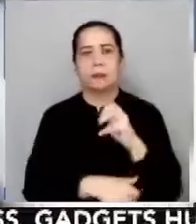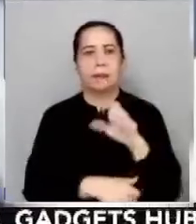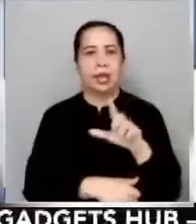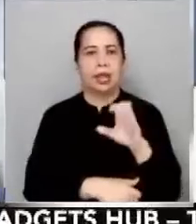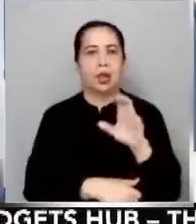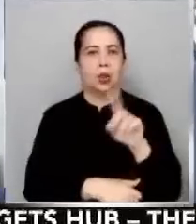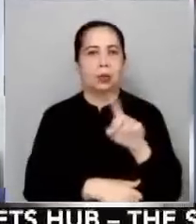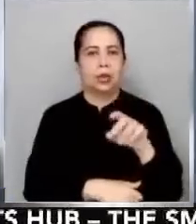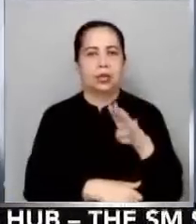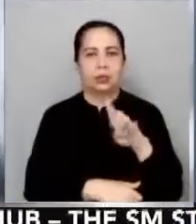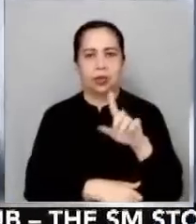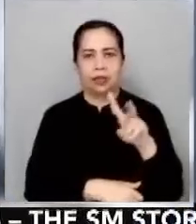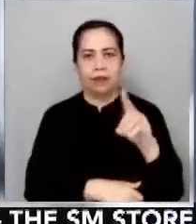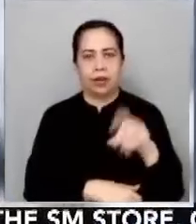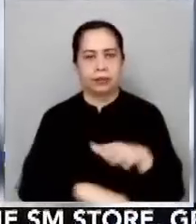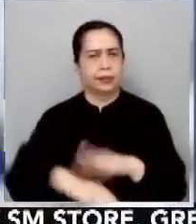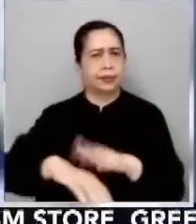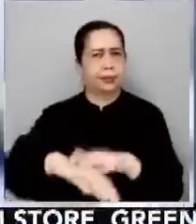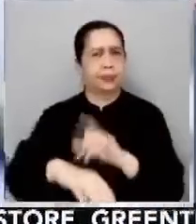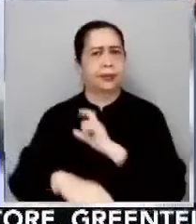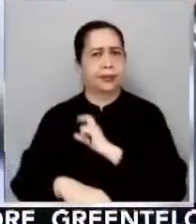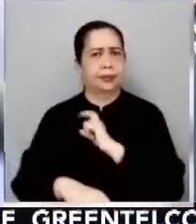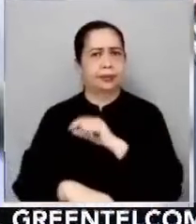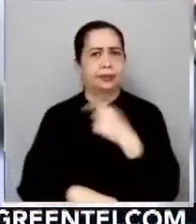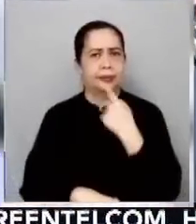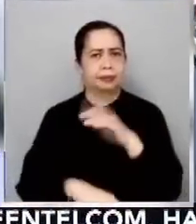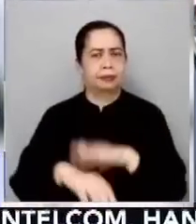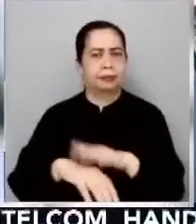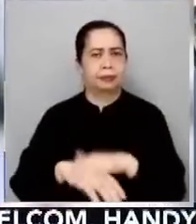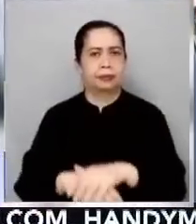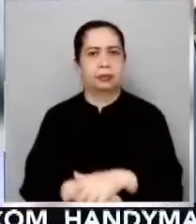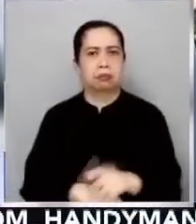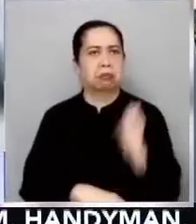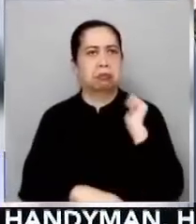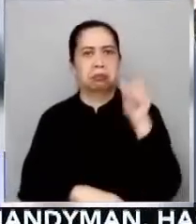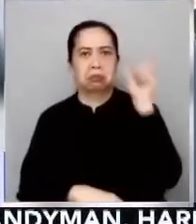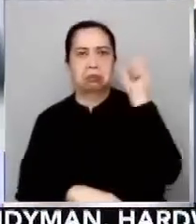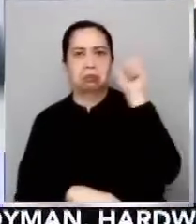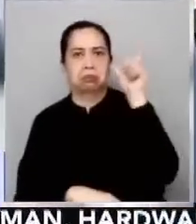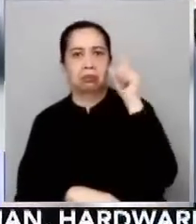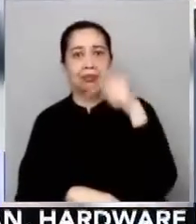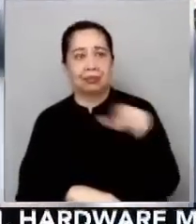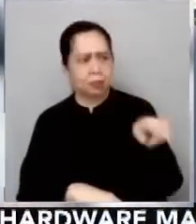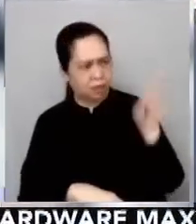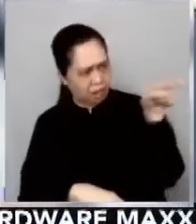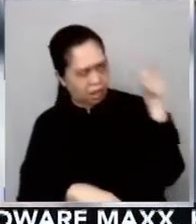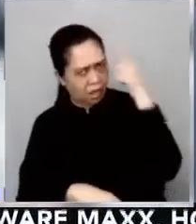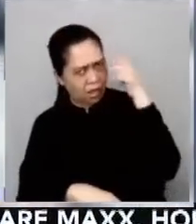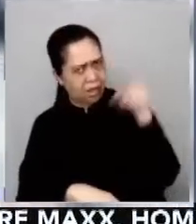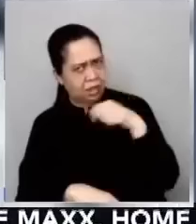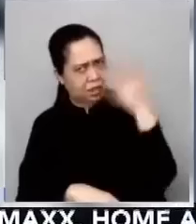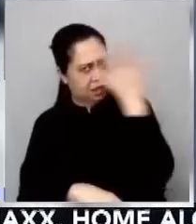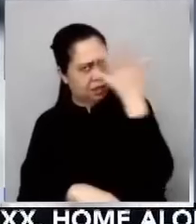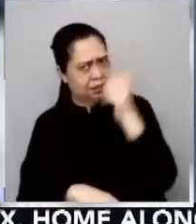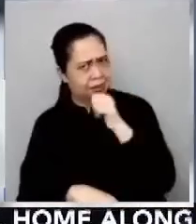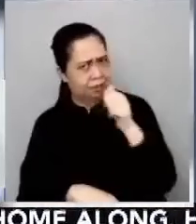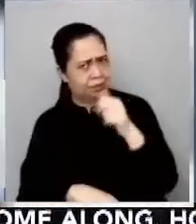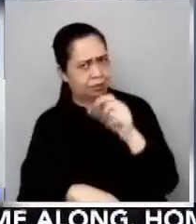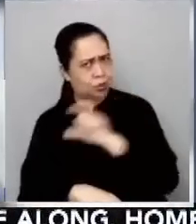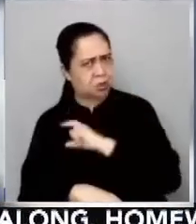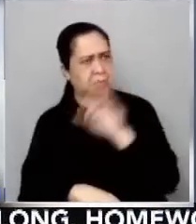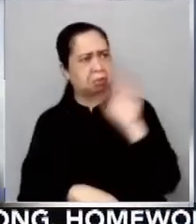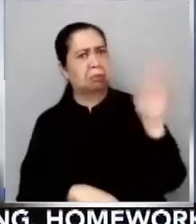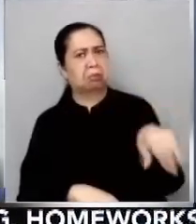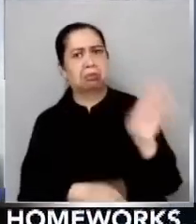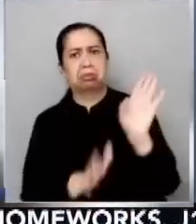Bali, sinasaway na siya ng pulis eh. Ayaw nilang makinig kasi nga nakasibilya, nakala nila ano lang, bystander lang